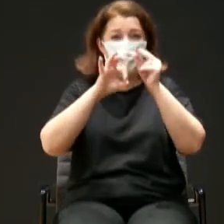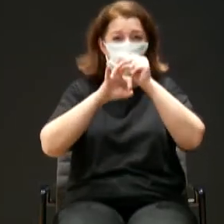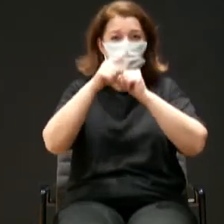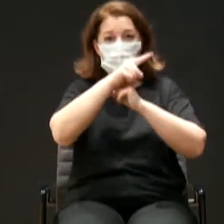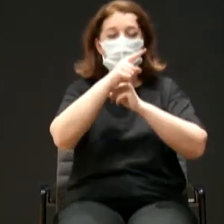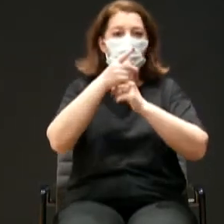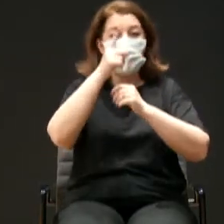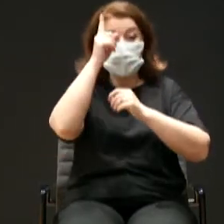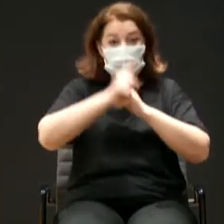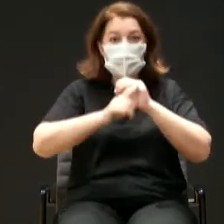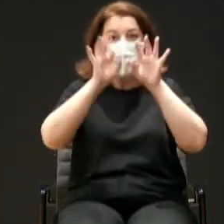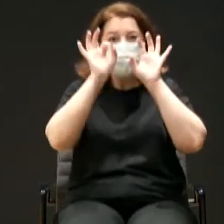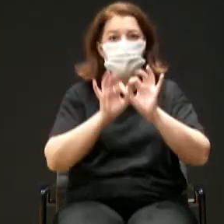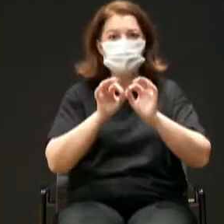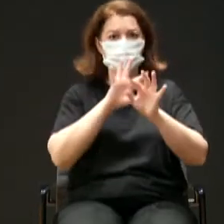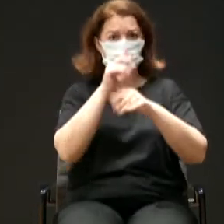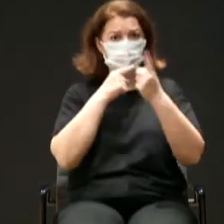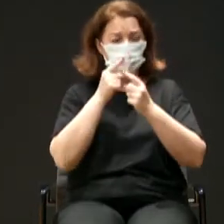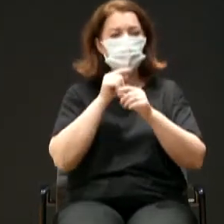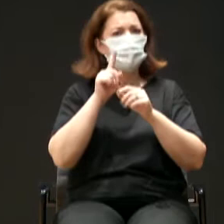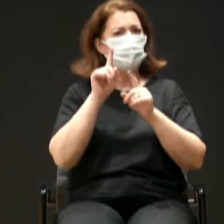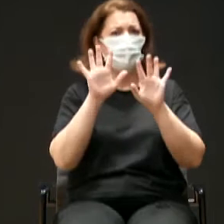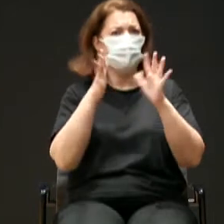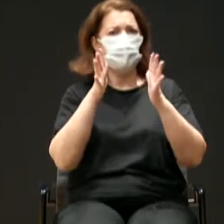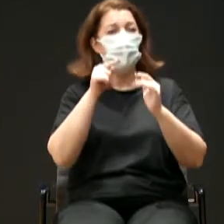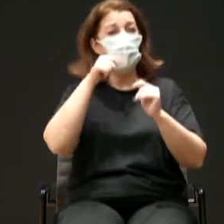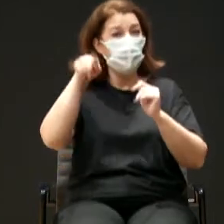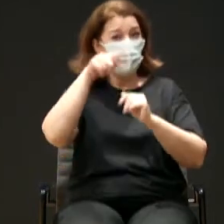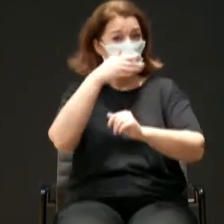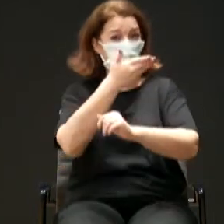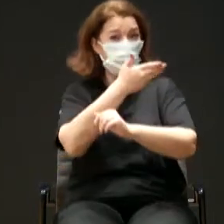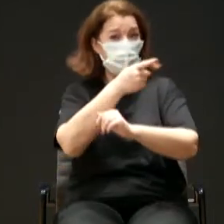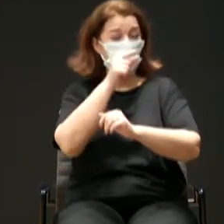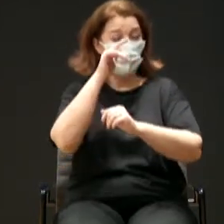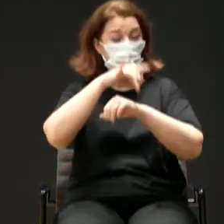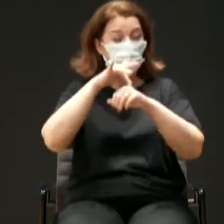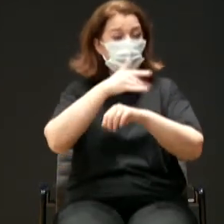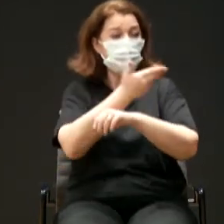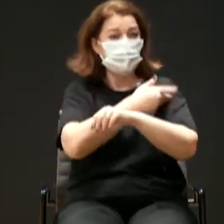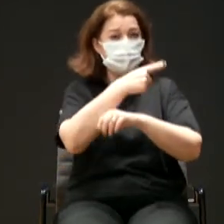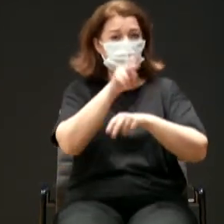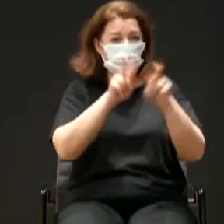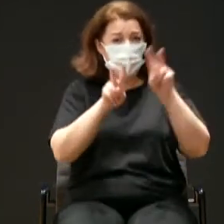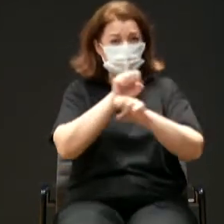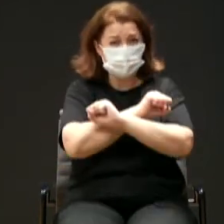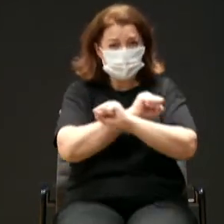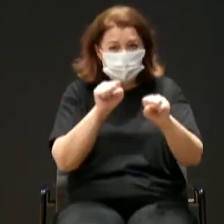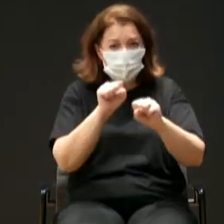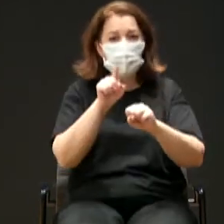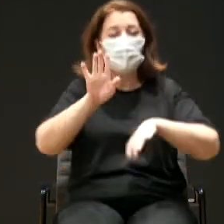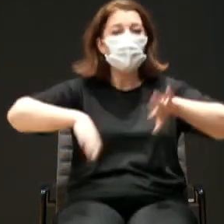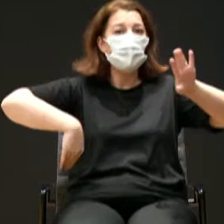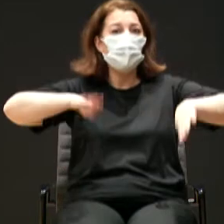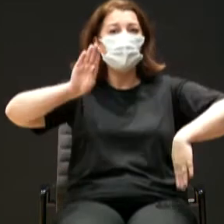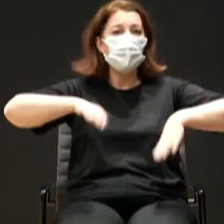İlginç bir şey. Bu ülkenin vatandaşlarının canını alanlar ellerini kollarını sallayarak gezmemeli